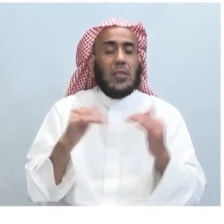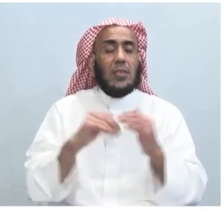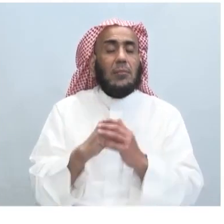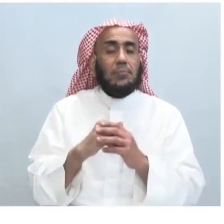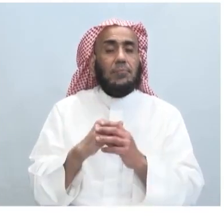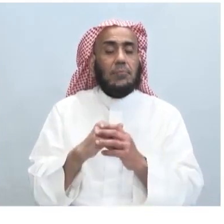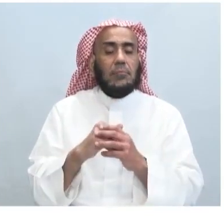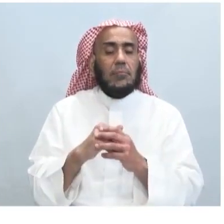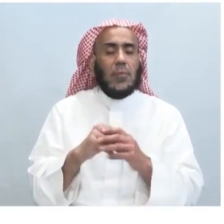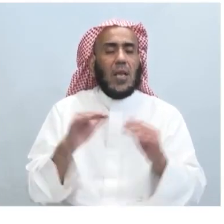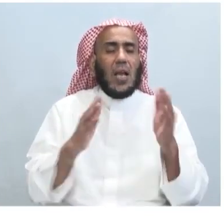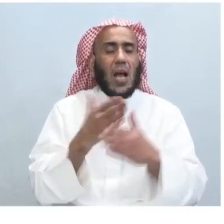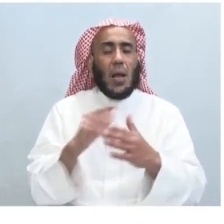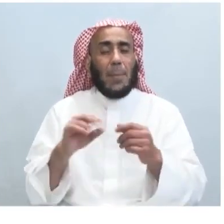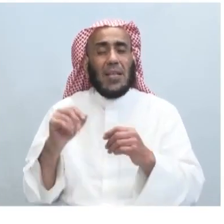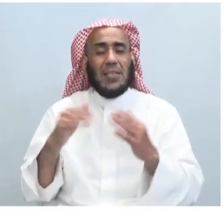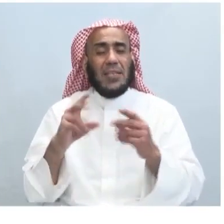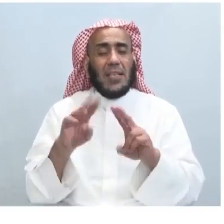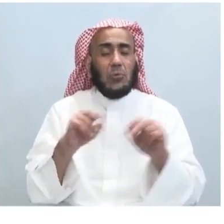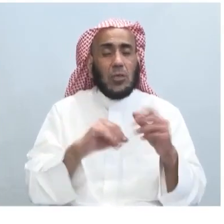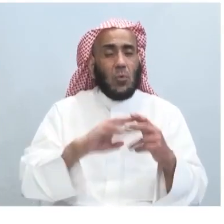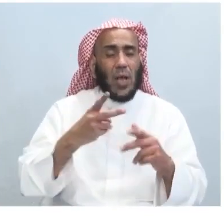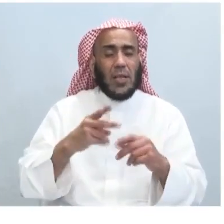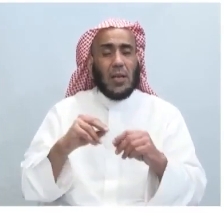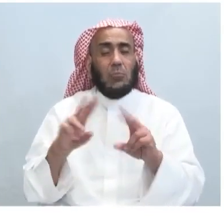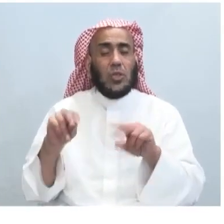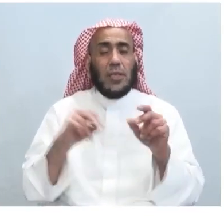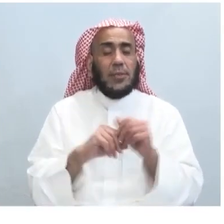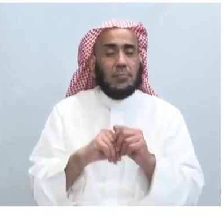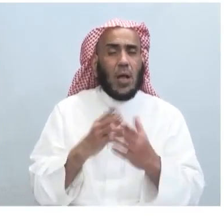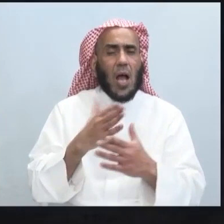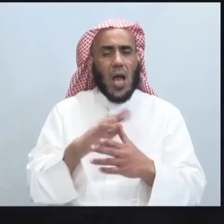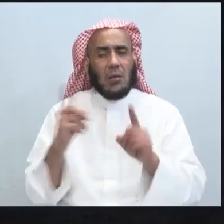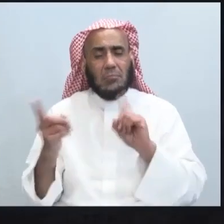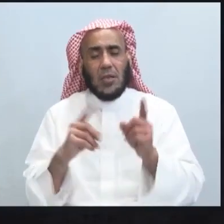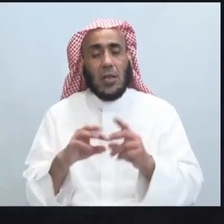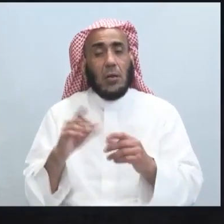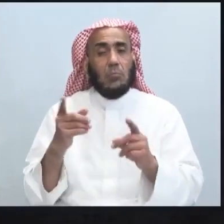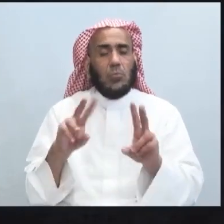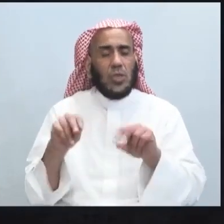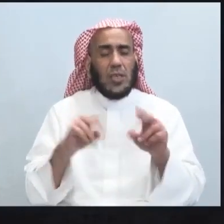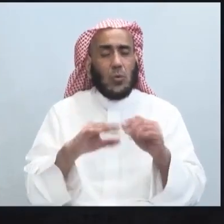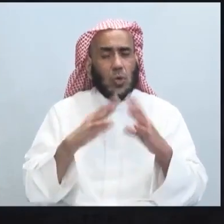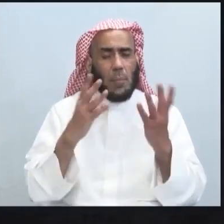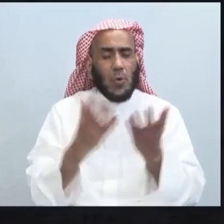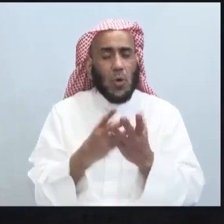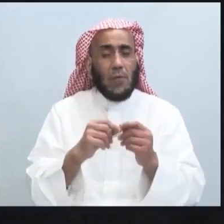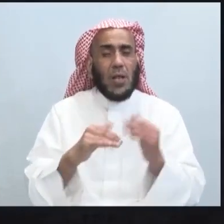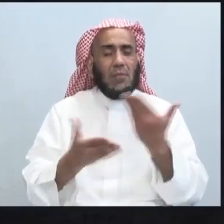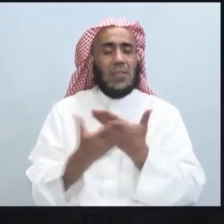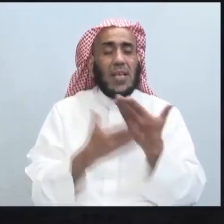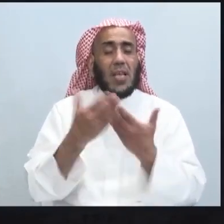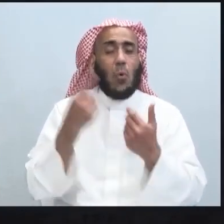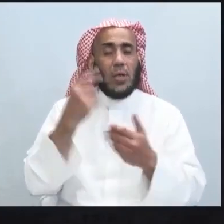الاتزان قارن بين الاتزان المتجانس والاتزان غير المتجانس متجانس تكون المواد جميعها في حاله فيزيائيه